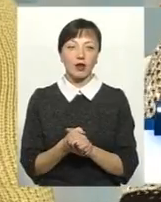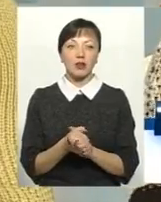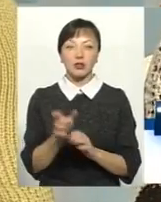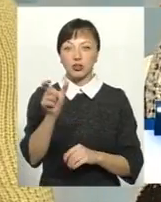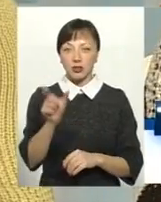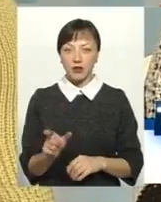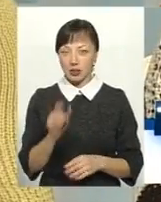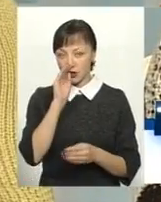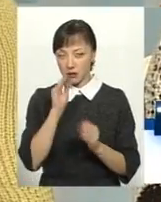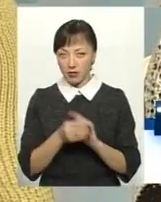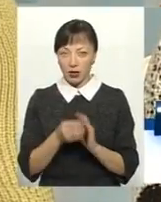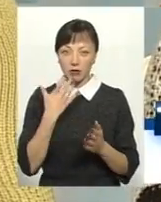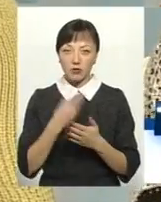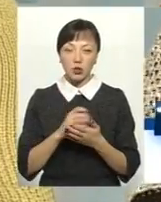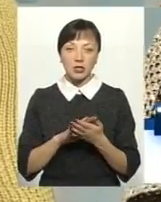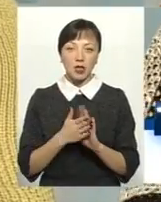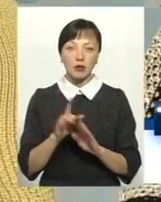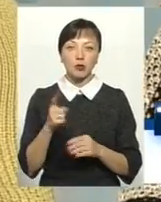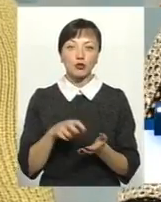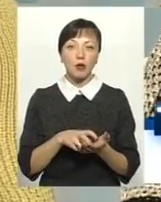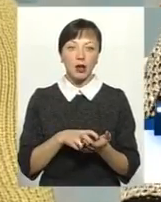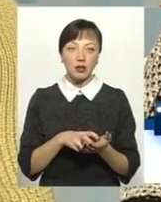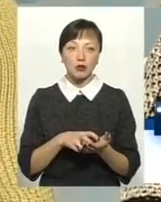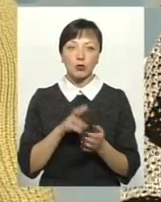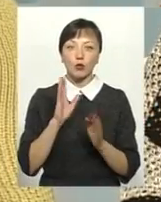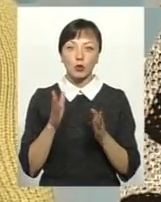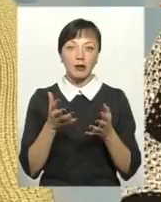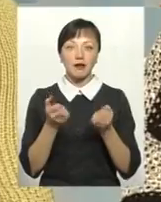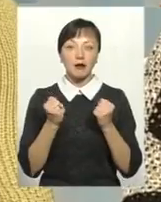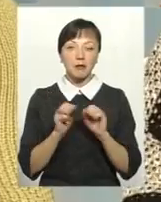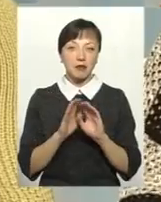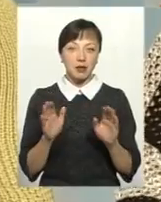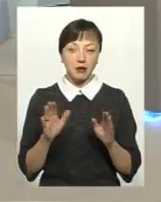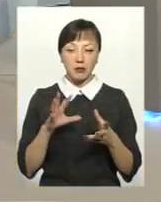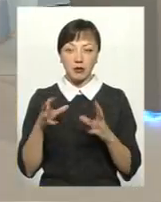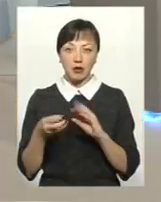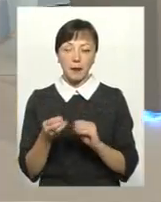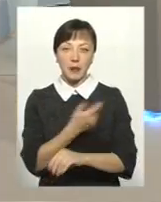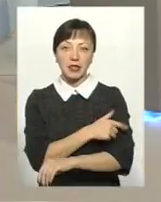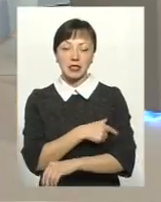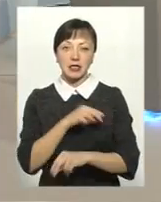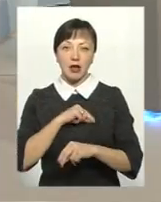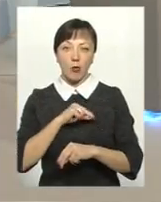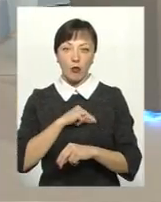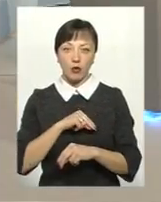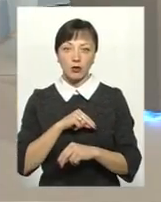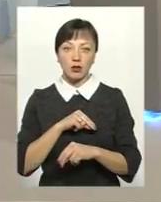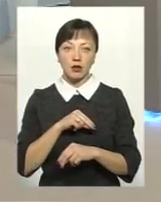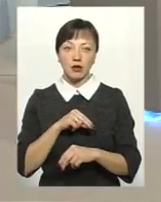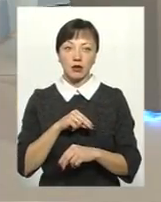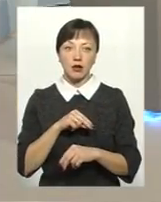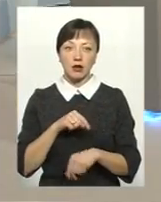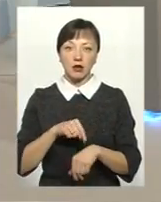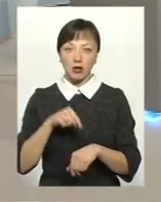человек скрывает свой статус, потому что он боится, что он будет не принят. По итогу медицинский работник наражается